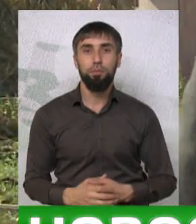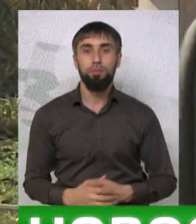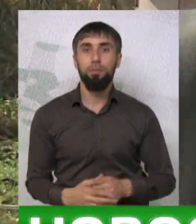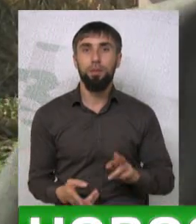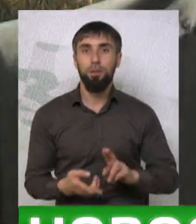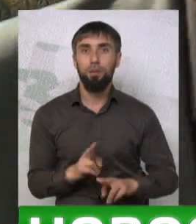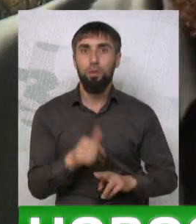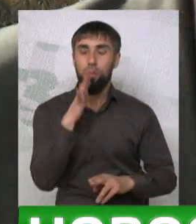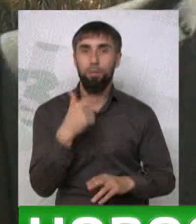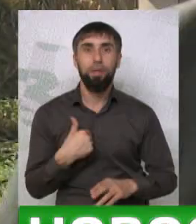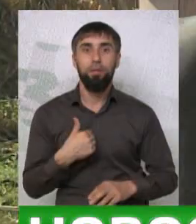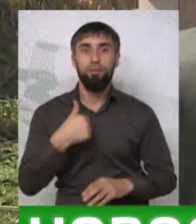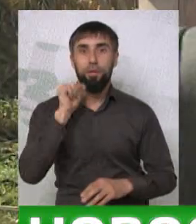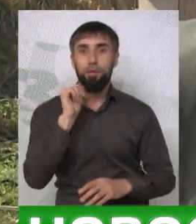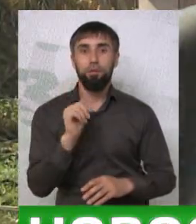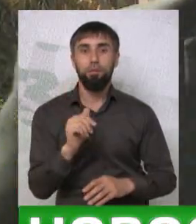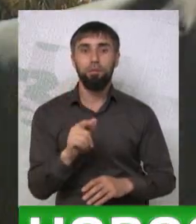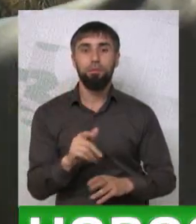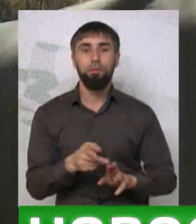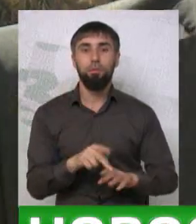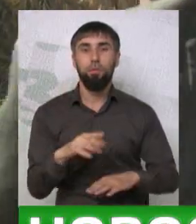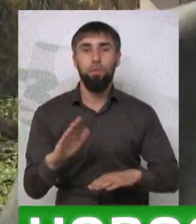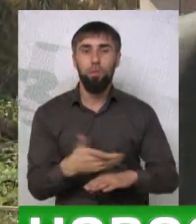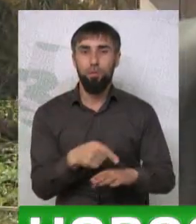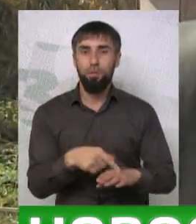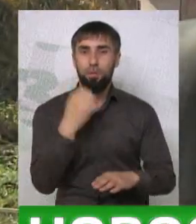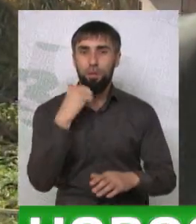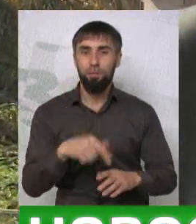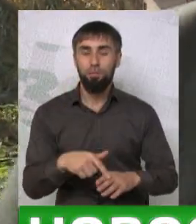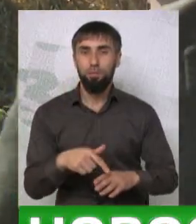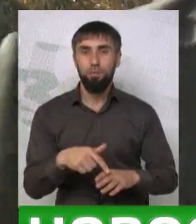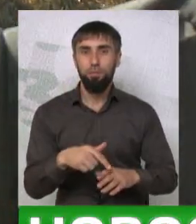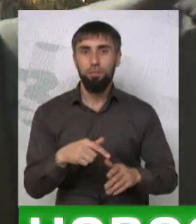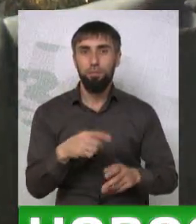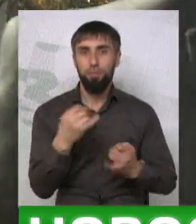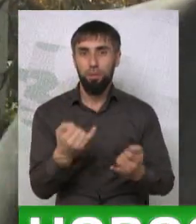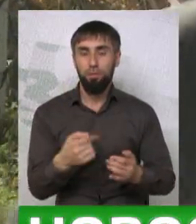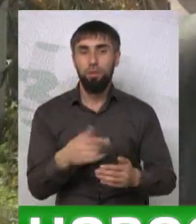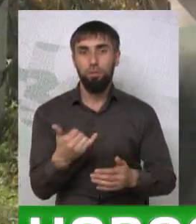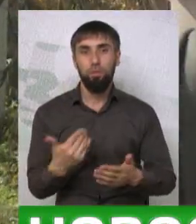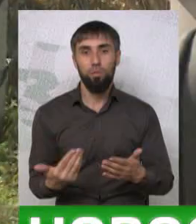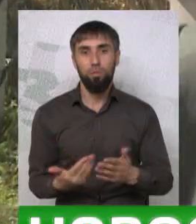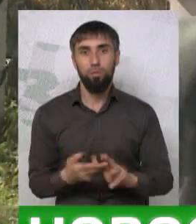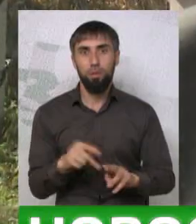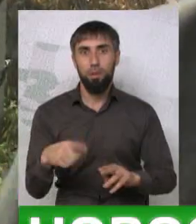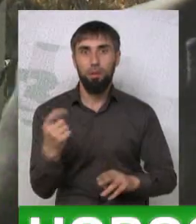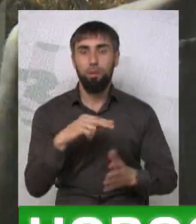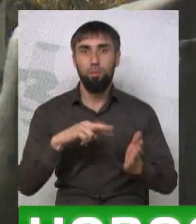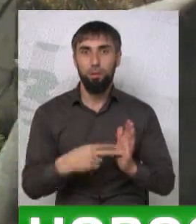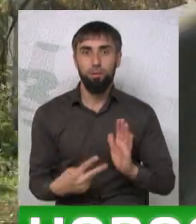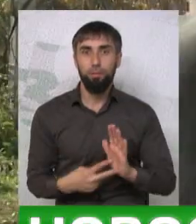Этот, который мы вчера отремонтировали, мы думаем, что он долго не прослужит. И сейчас мы на этой неделе